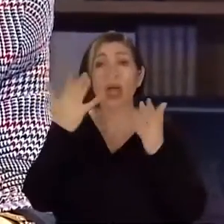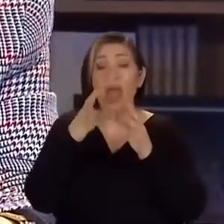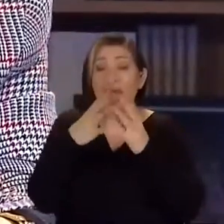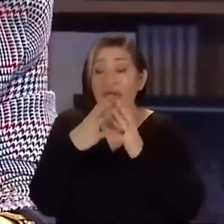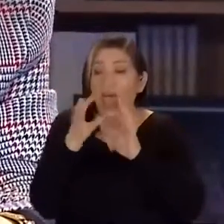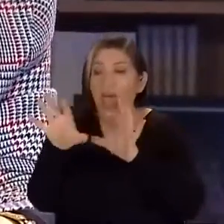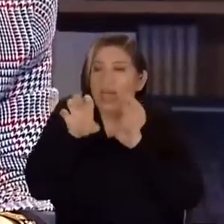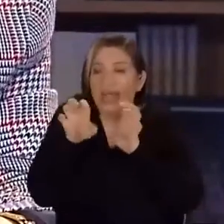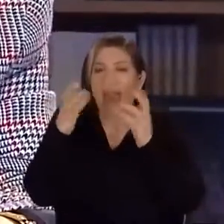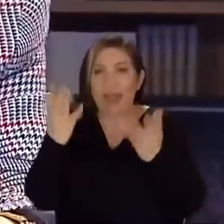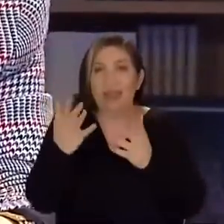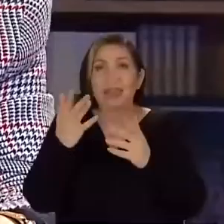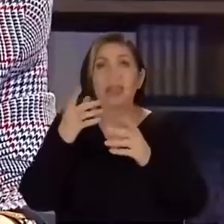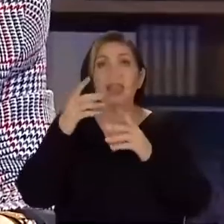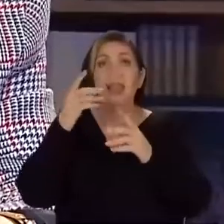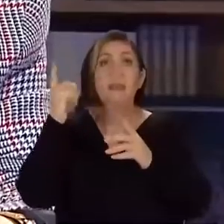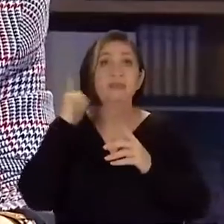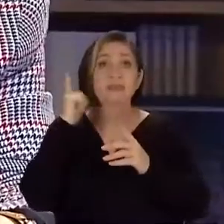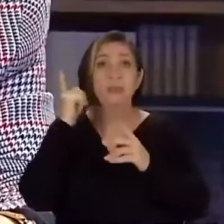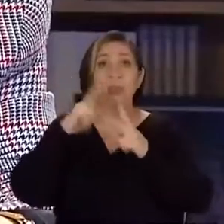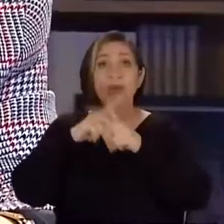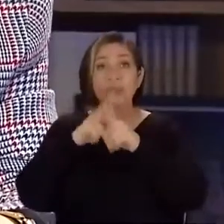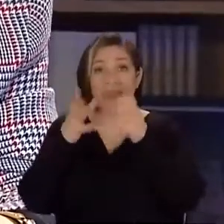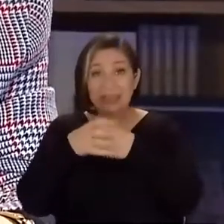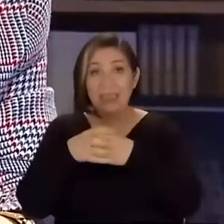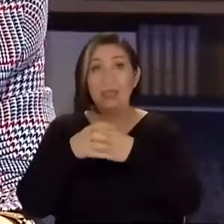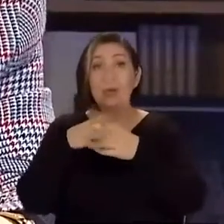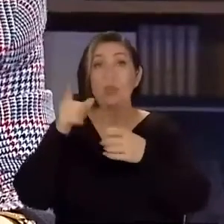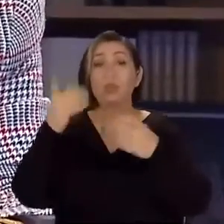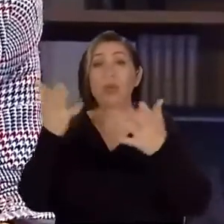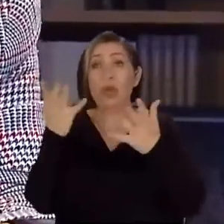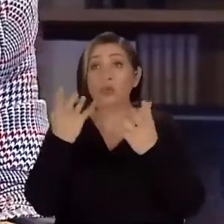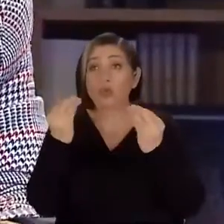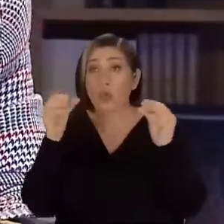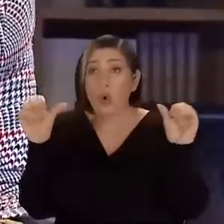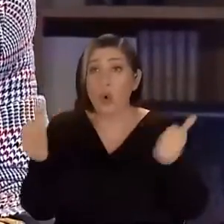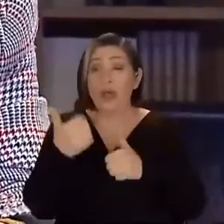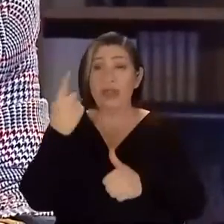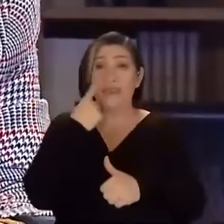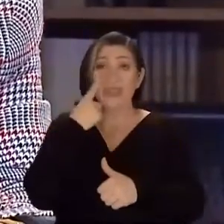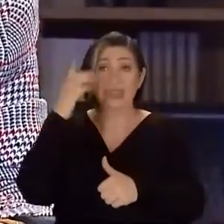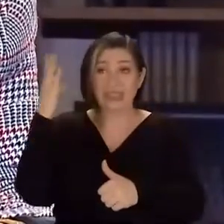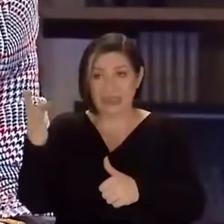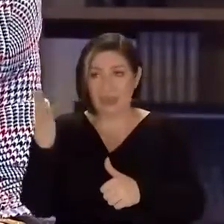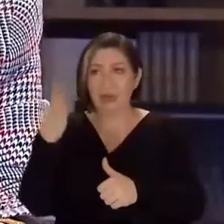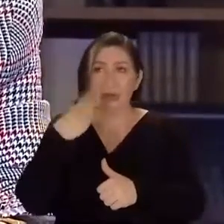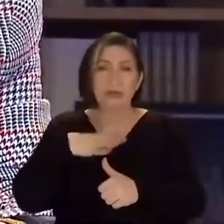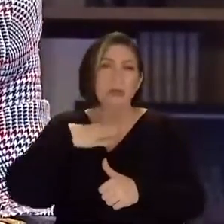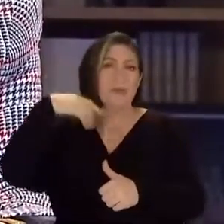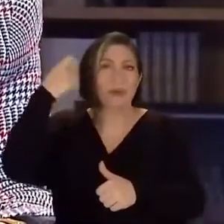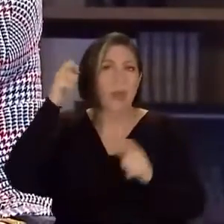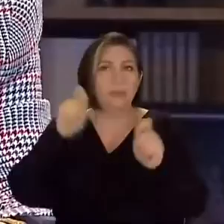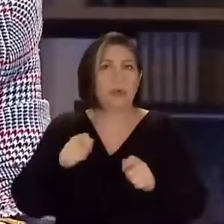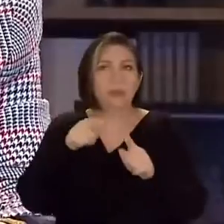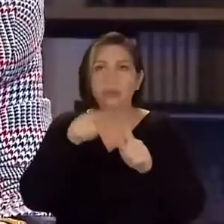etkili istihbarat teşkilatları, polis teşkilatlarıyla bu kadar etkili bir devletin çünkü istediği filmi de